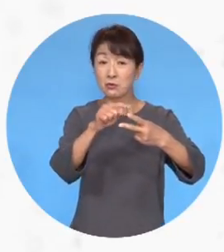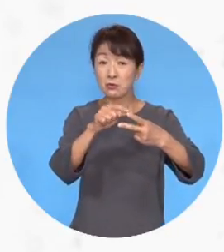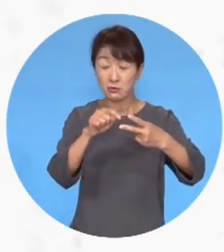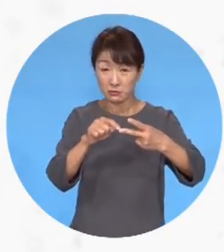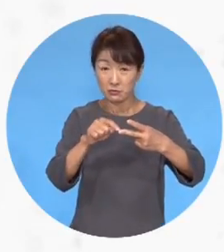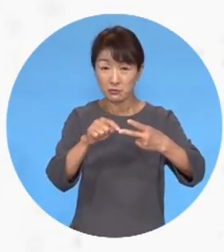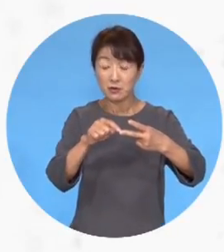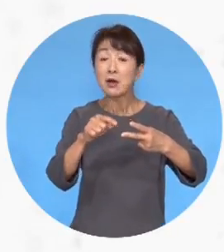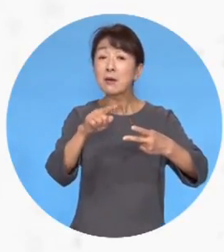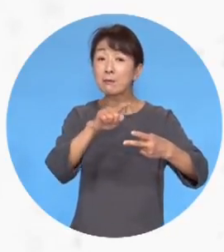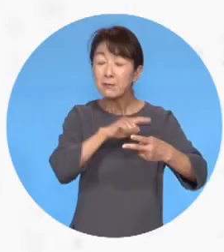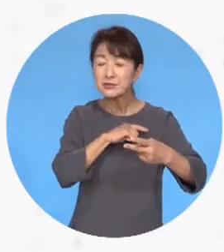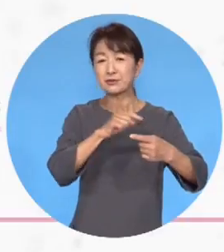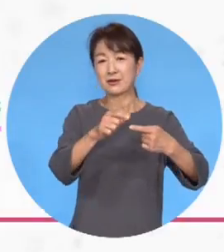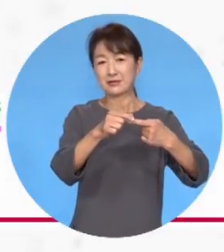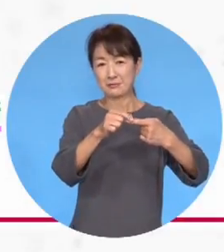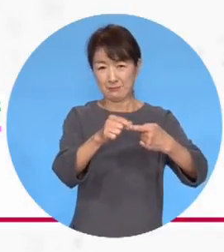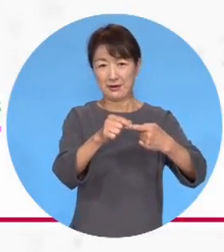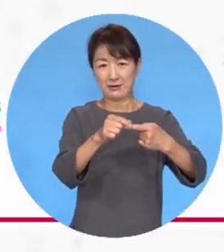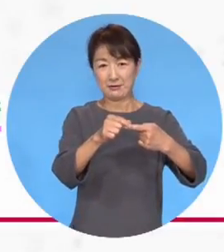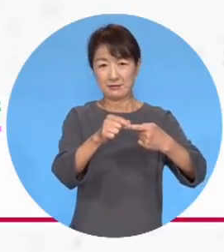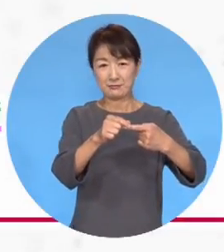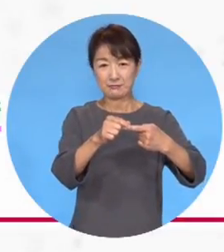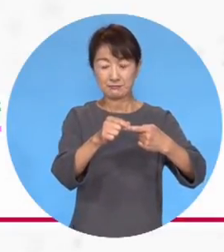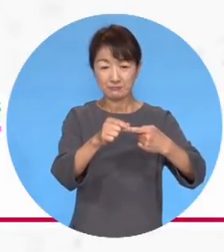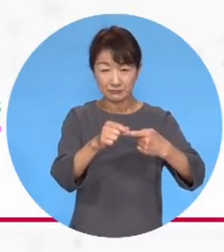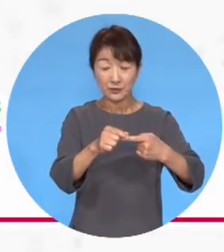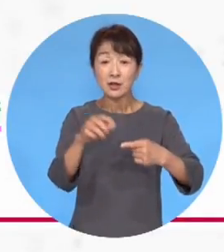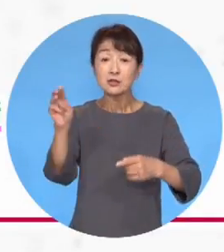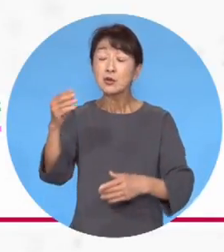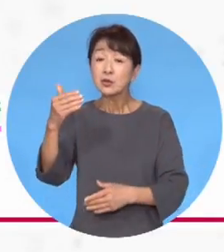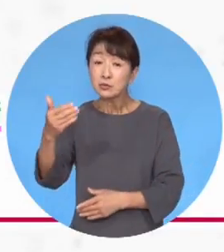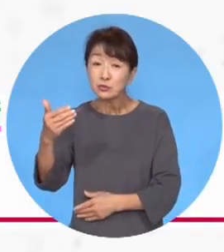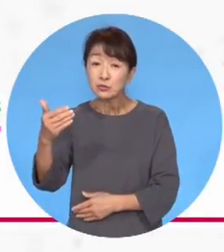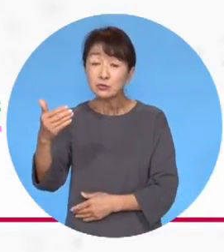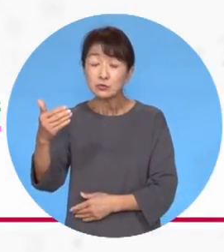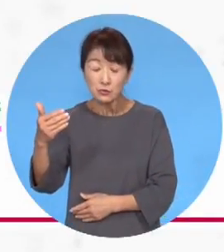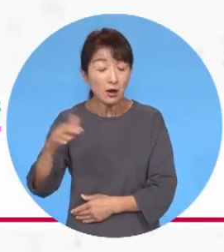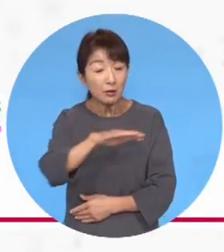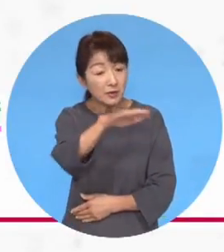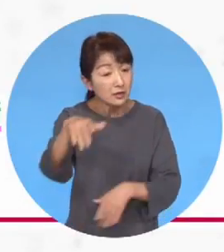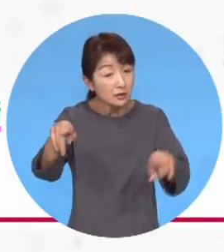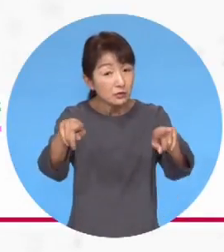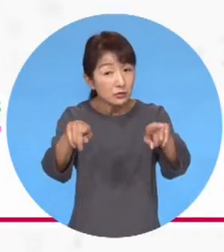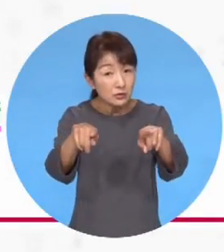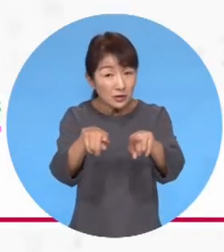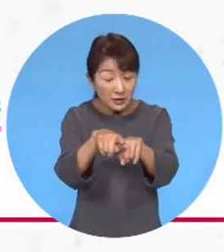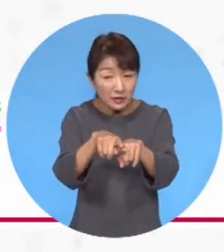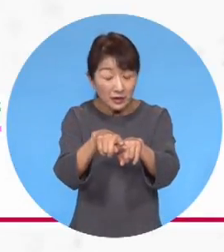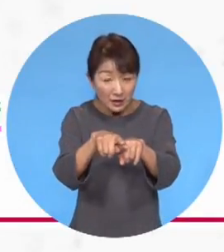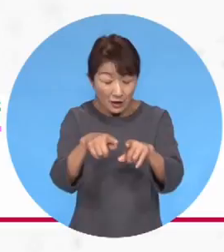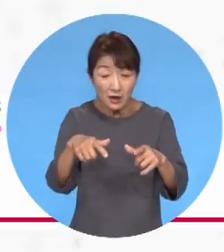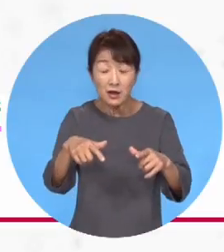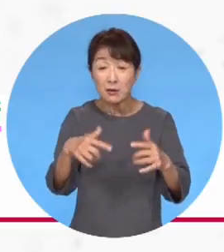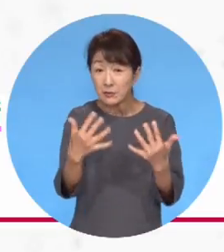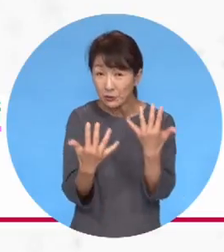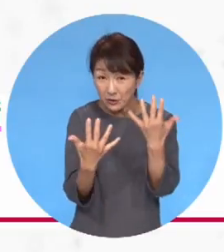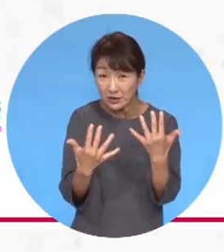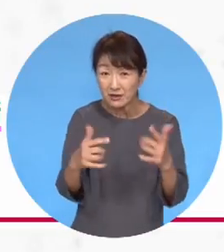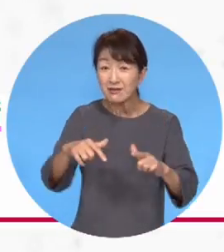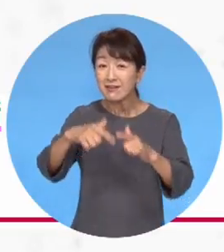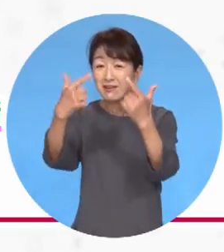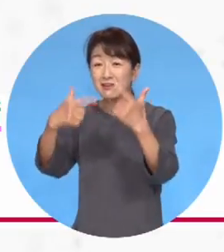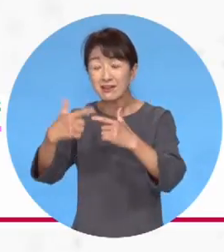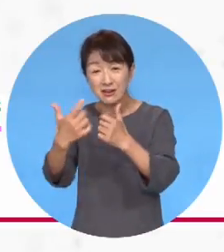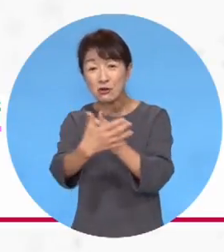それでは最初の話題です。区は区民の皆さんと協力し緑を守り育てる取